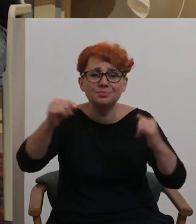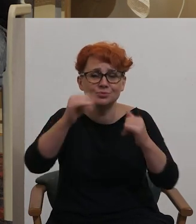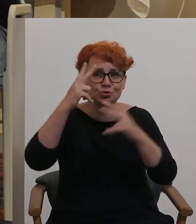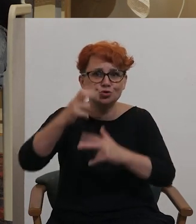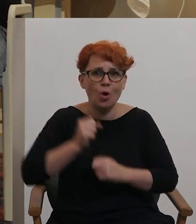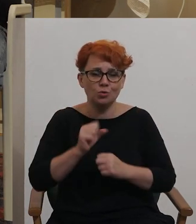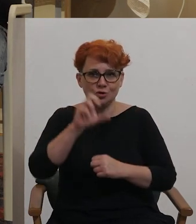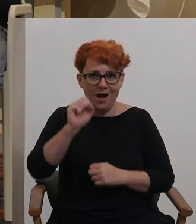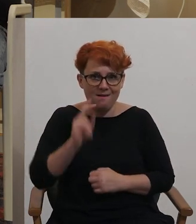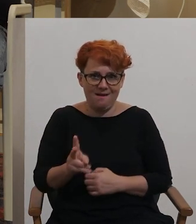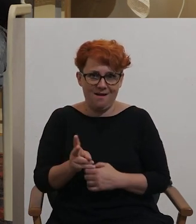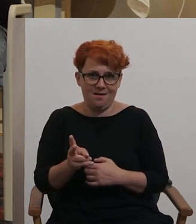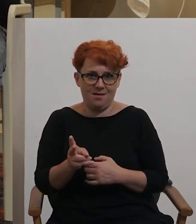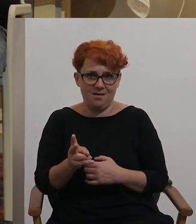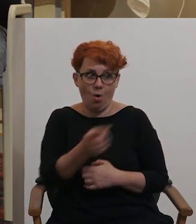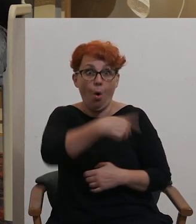Krajowej, którzy